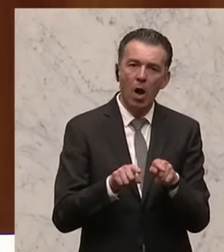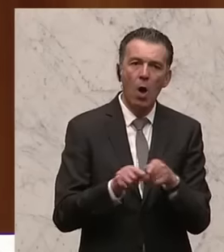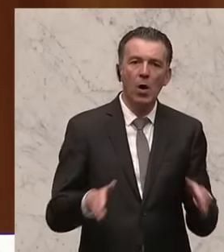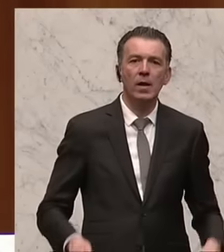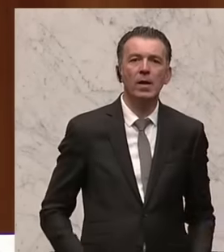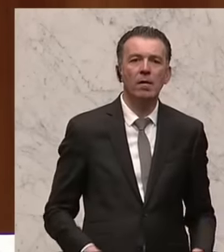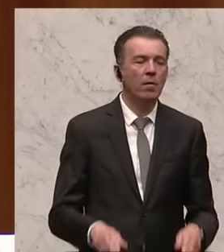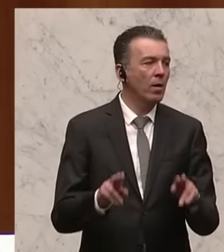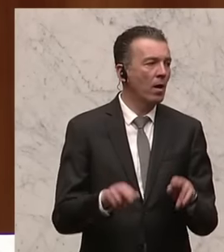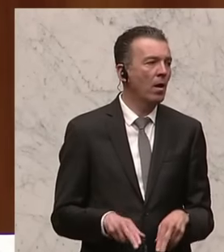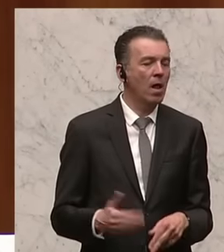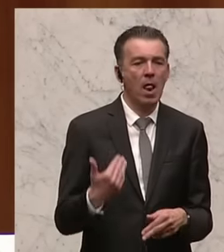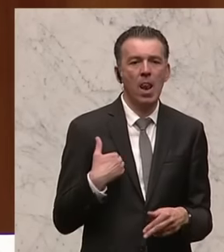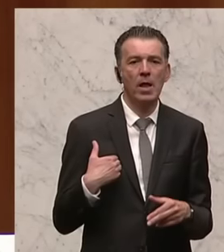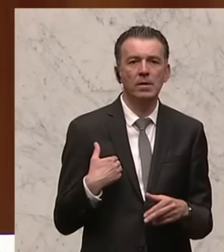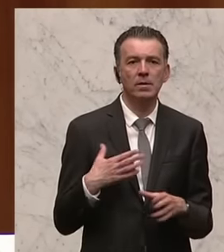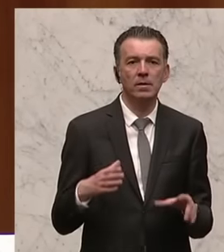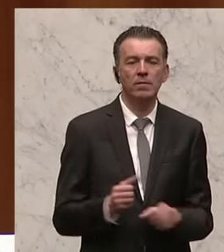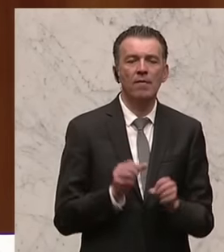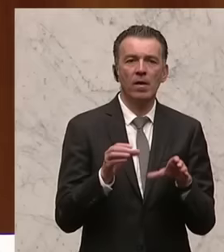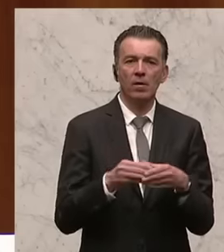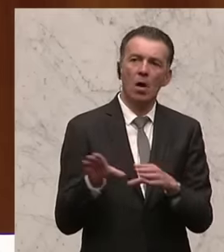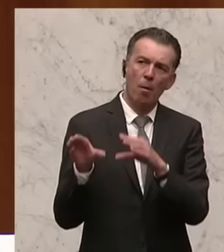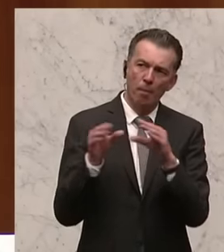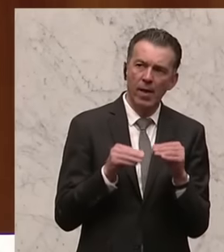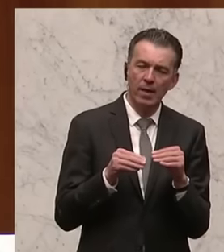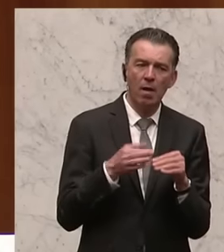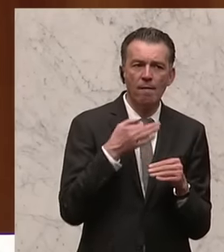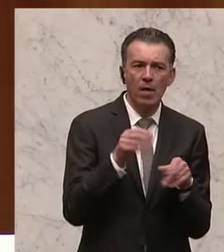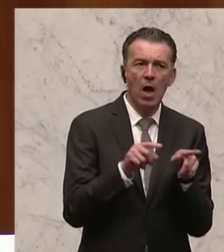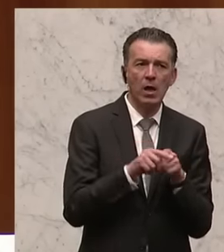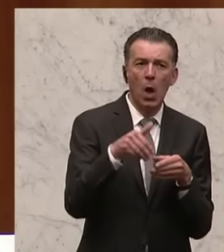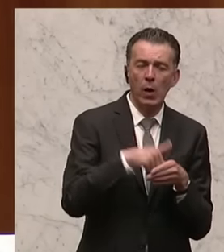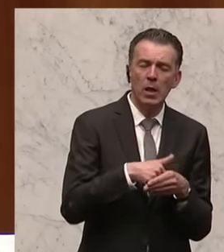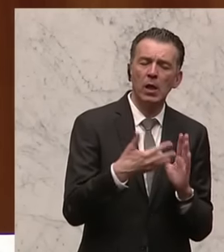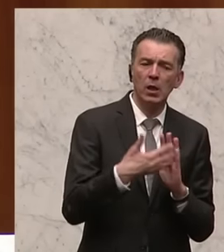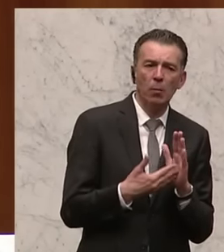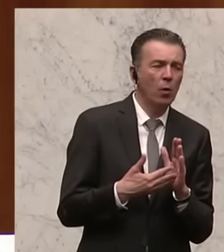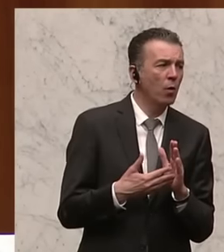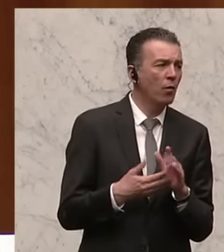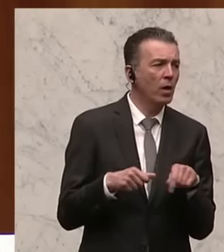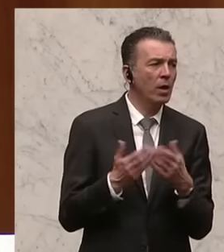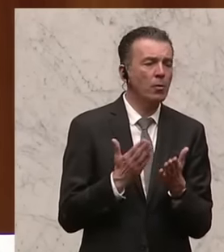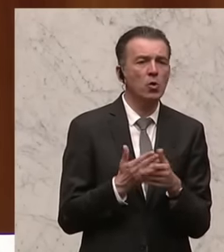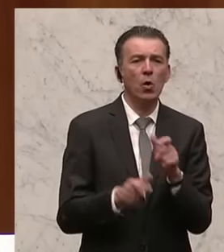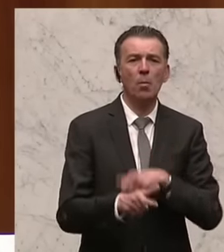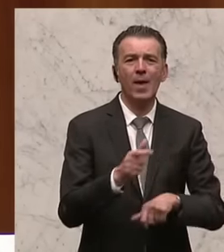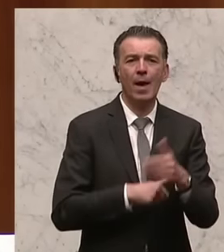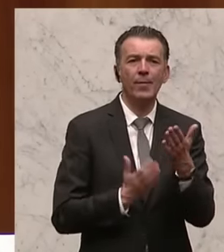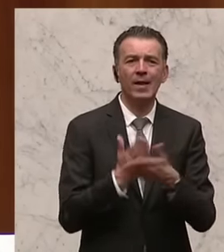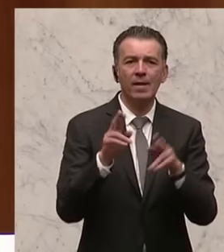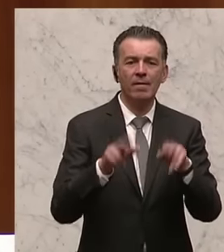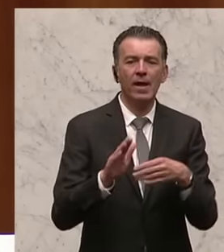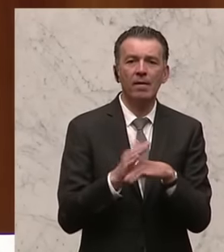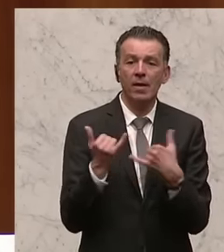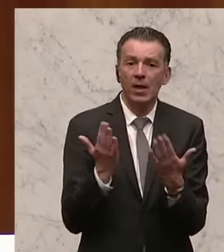habe dies aus dem letzten Verfassungsausschuss mitgenommen und wir haben uns diese Frage auch inhaltlich genauer angesehen. Es gibt bereits im